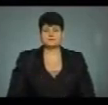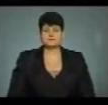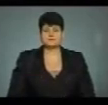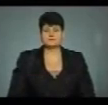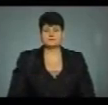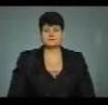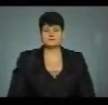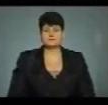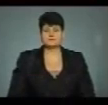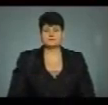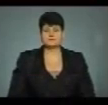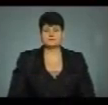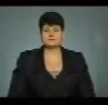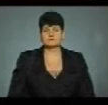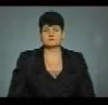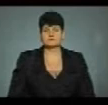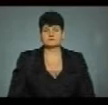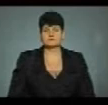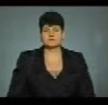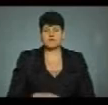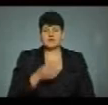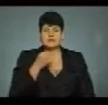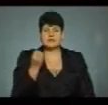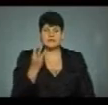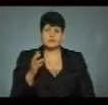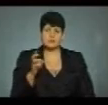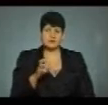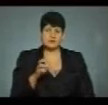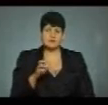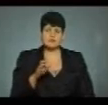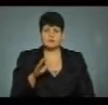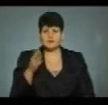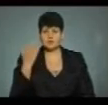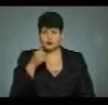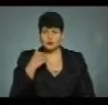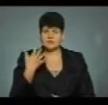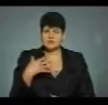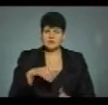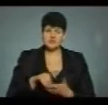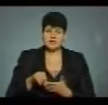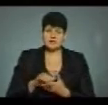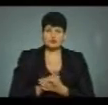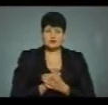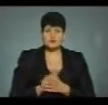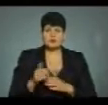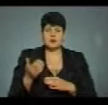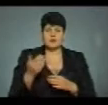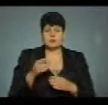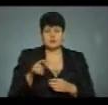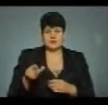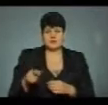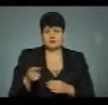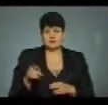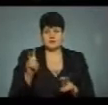Суспільному. Тернопіль. Нагадаю, 13 березня минулого року 50 членів товариства покупців колишнього радгоспу